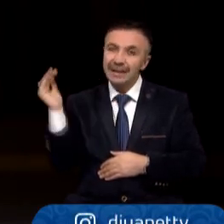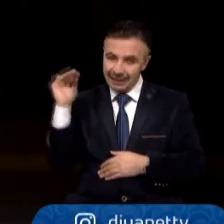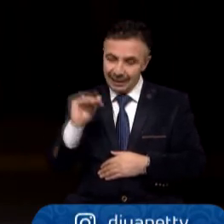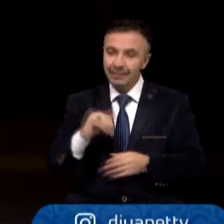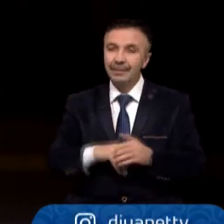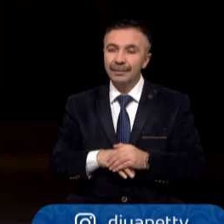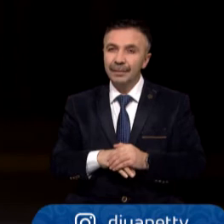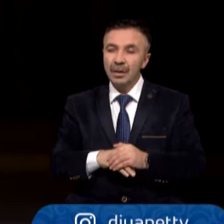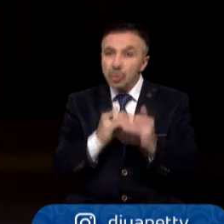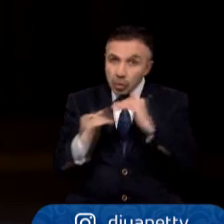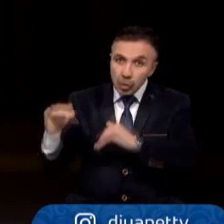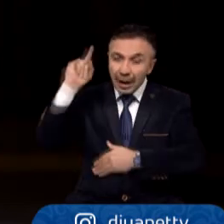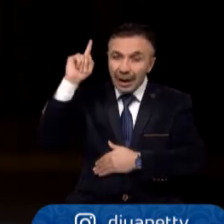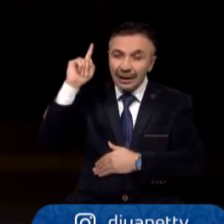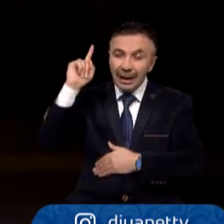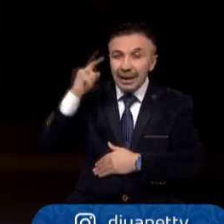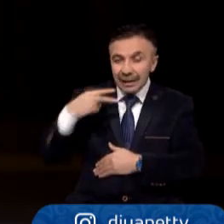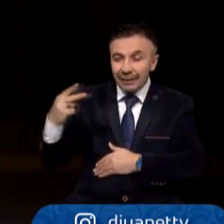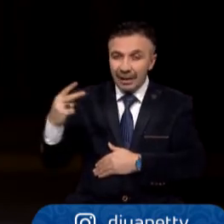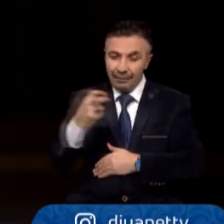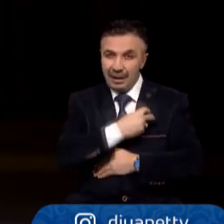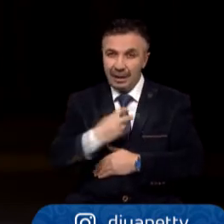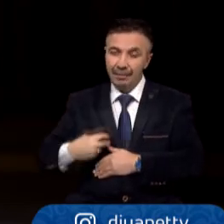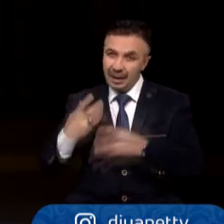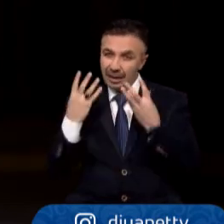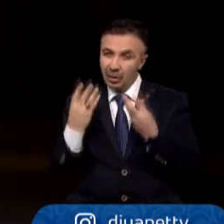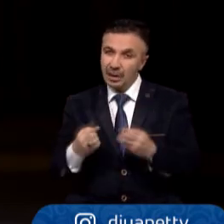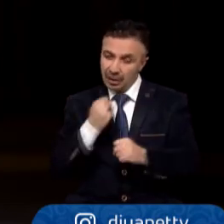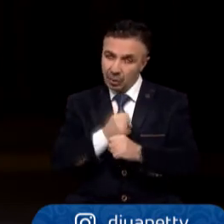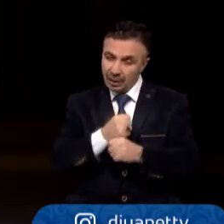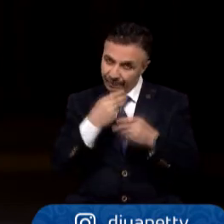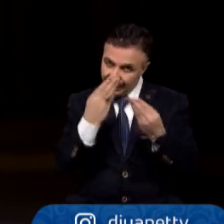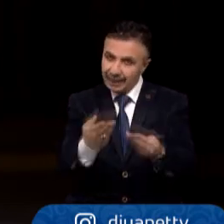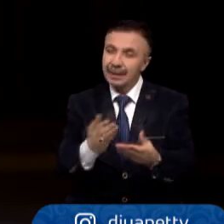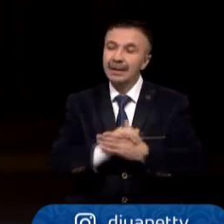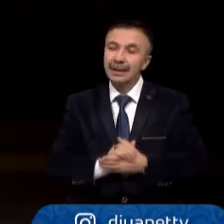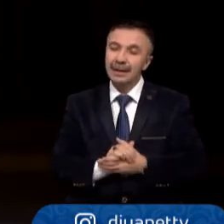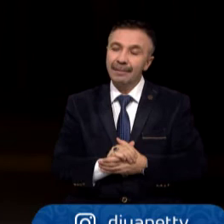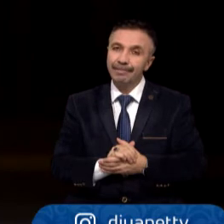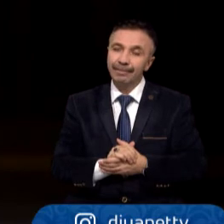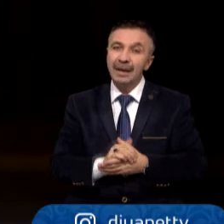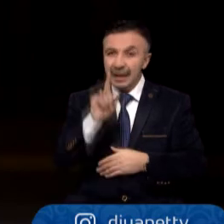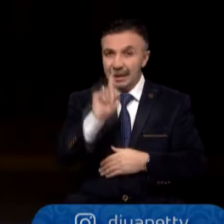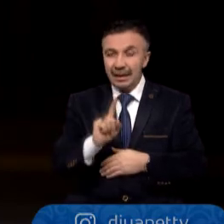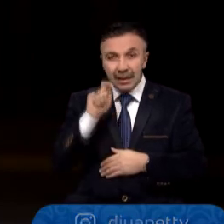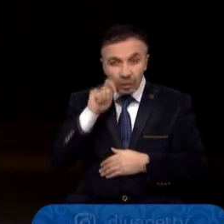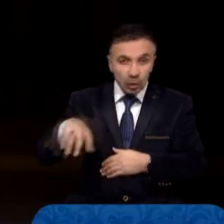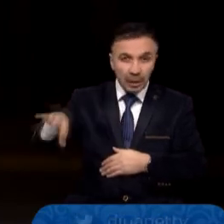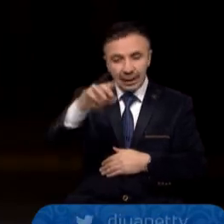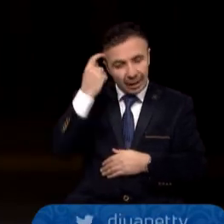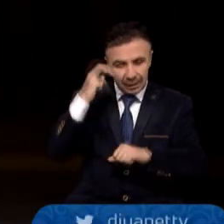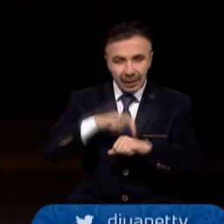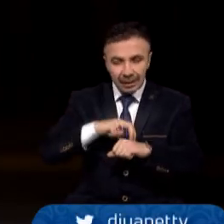gelip O yüce allah tarafından peygamber olarak görevlendirildiği nde ilk